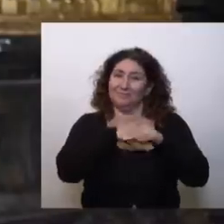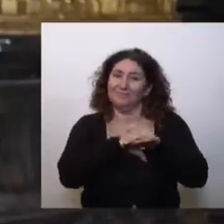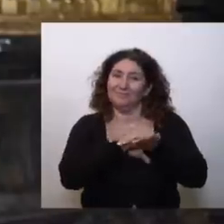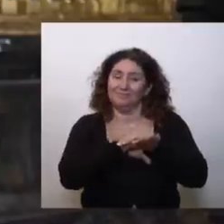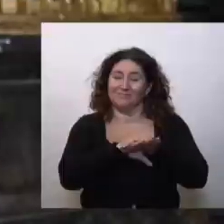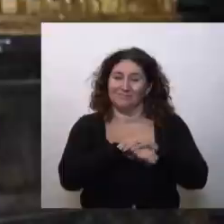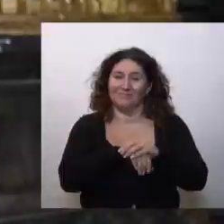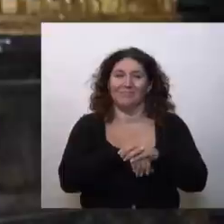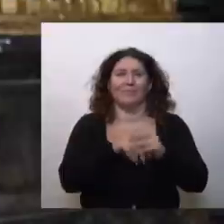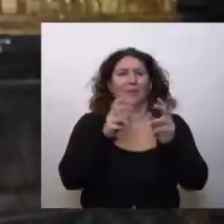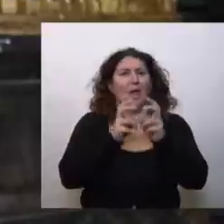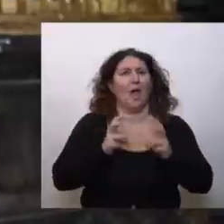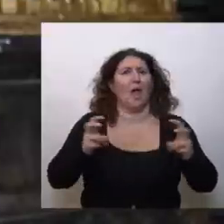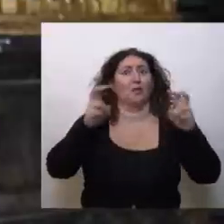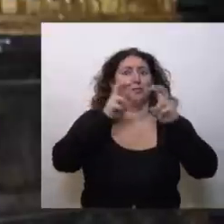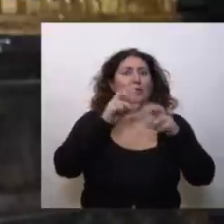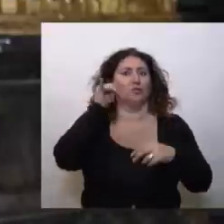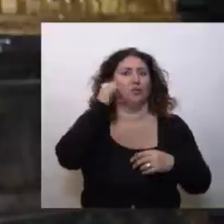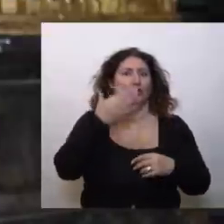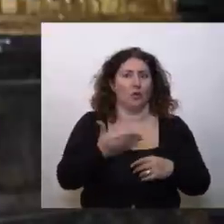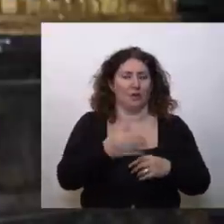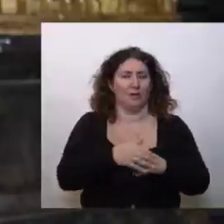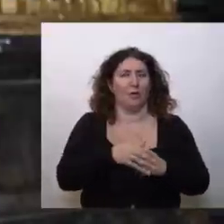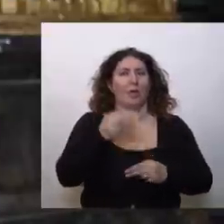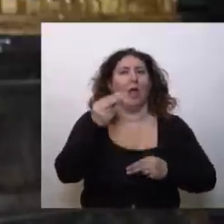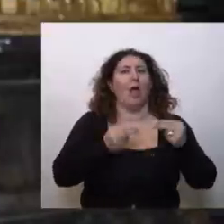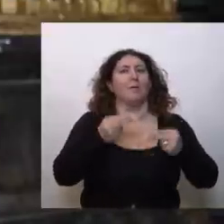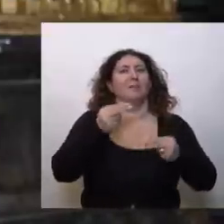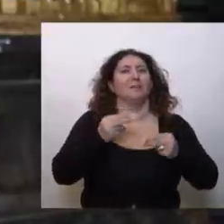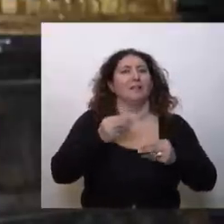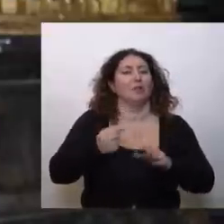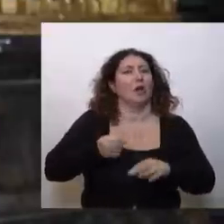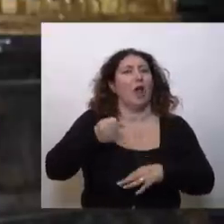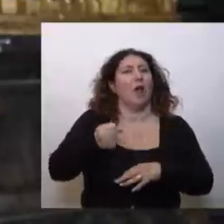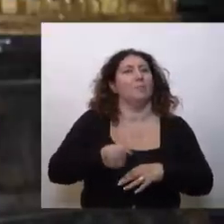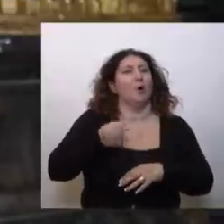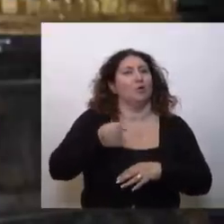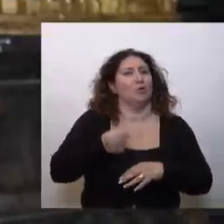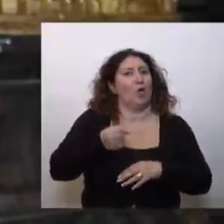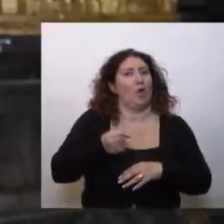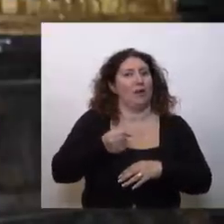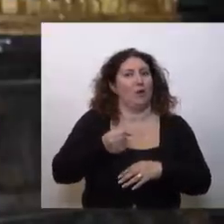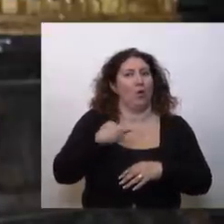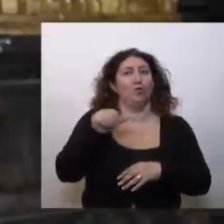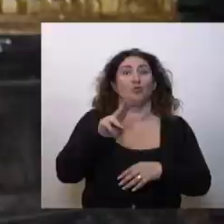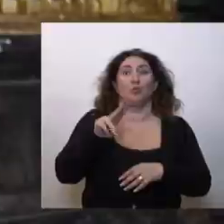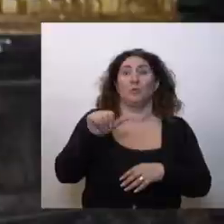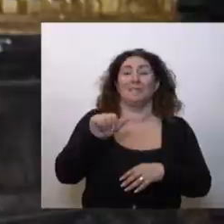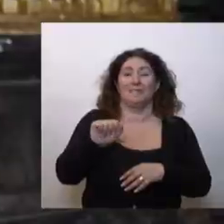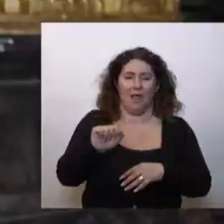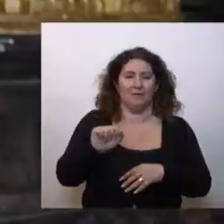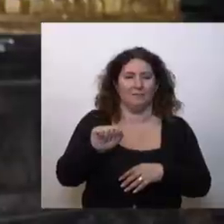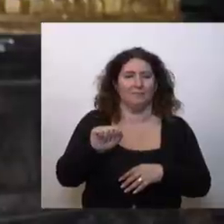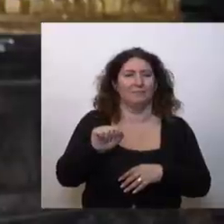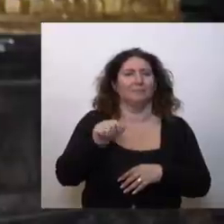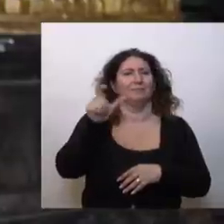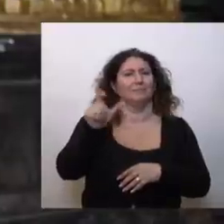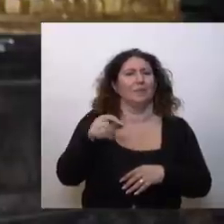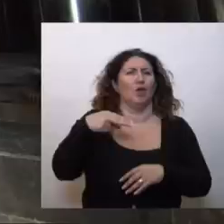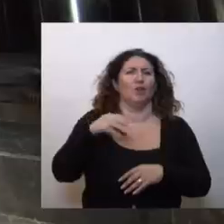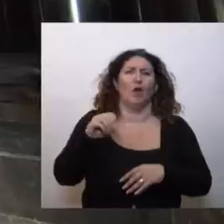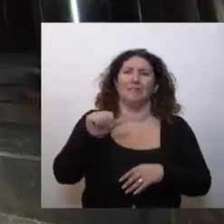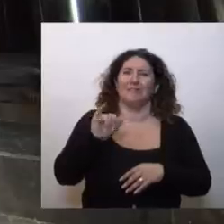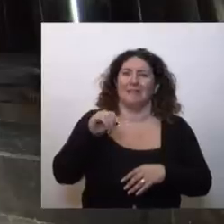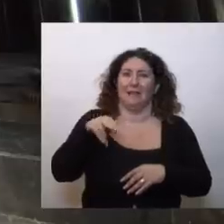di Torino e amministratore apostolico di Susa, Monsignor Cesare Nosiglia, custode pontificio della